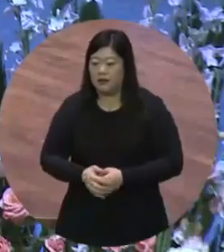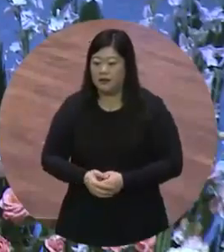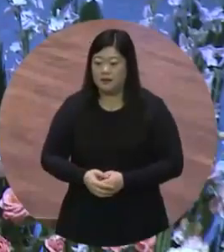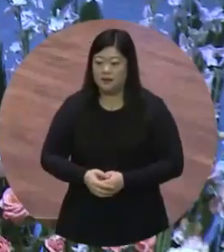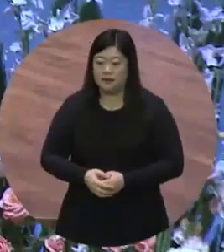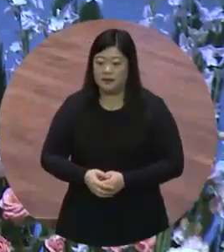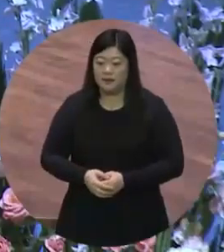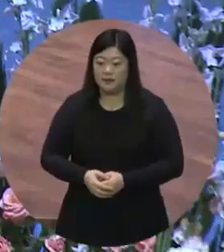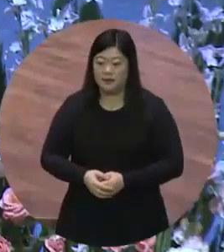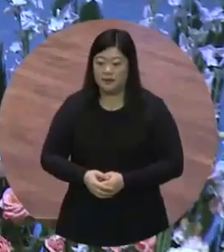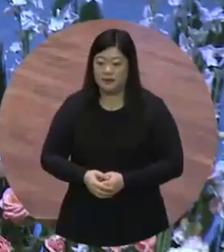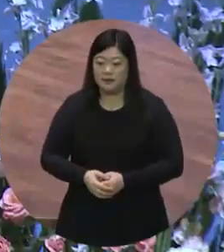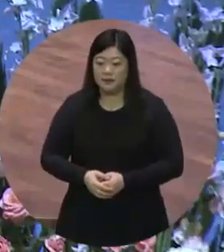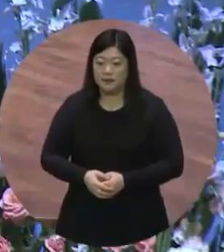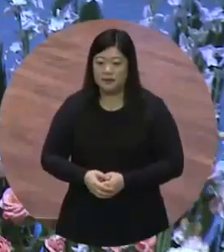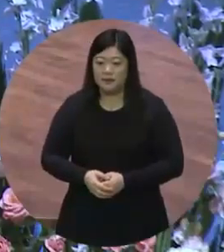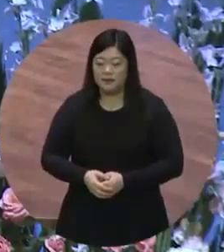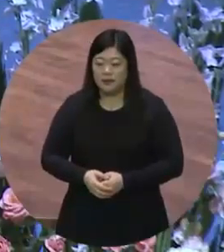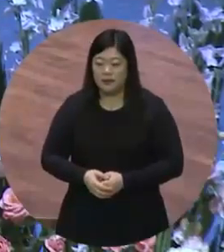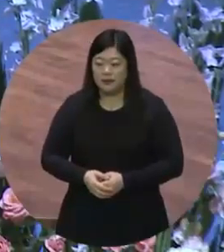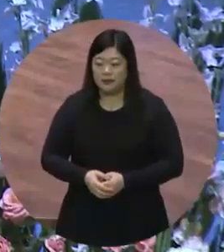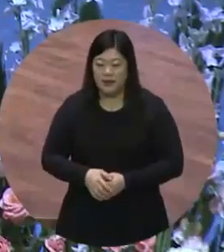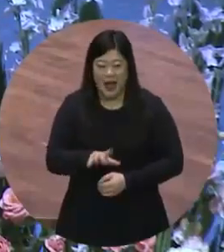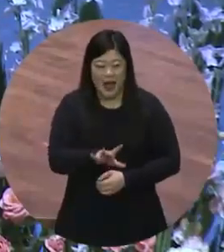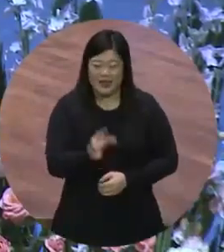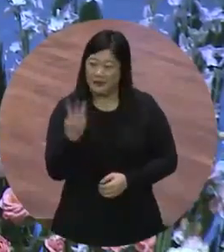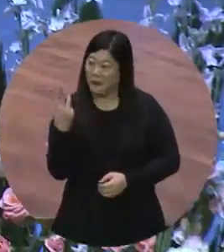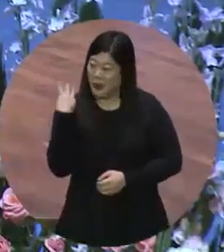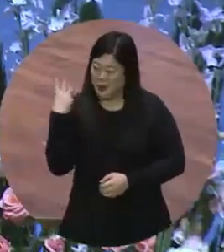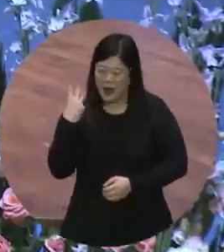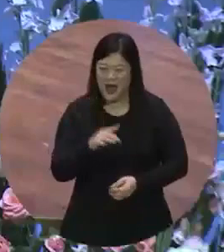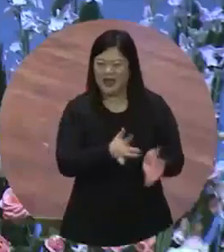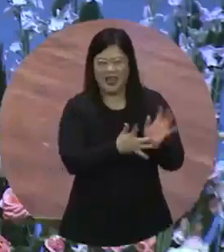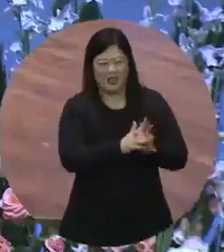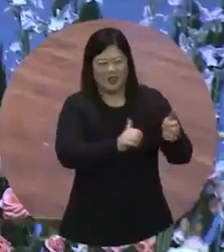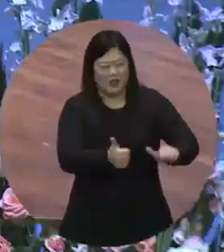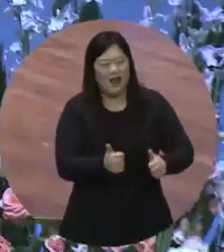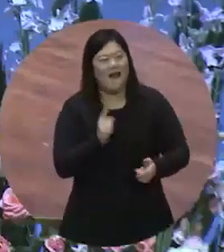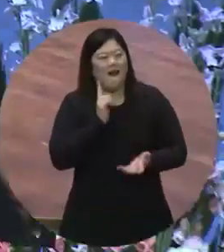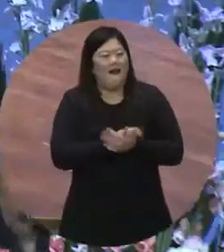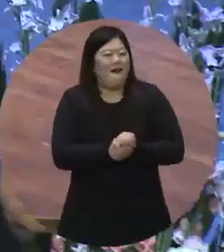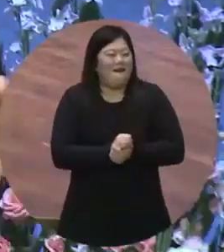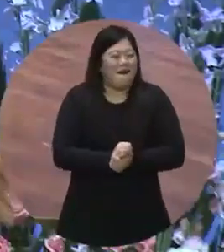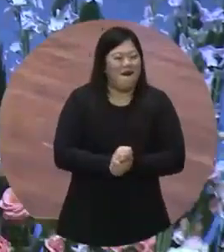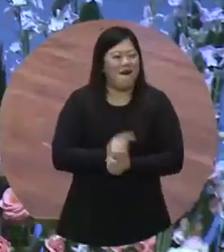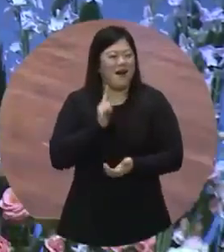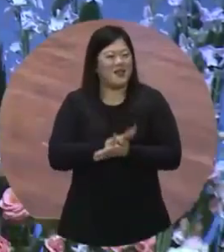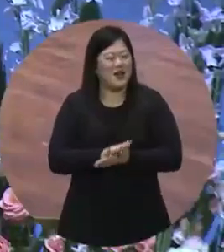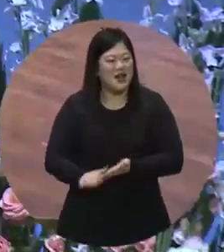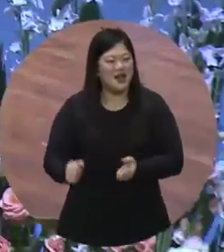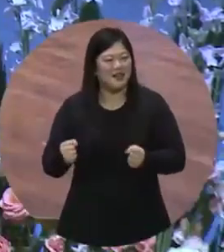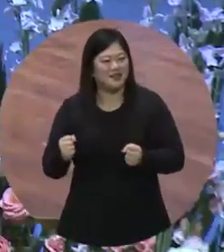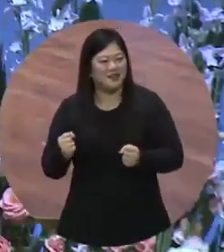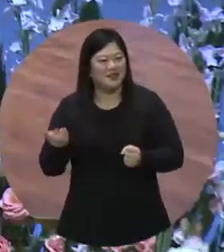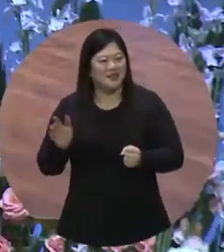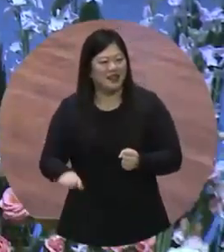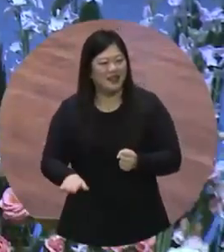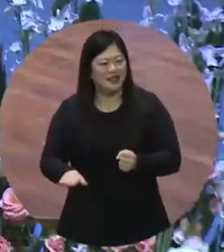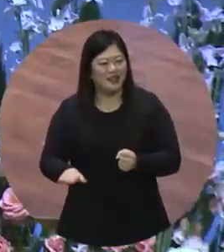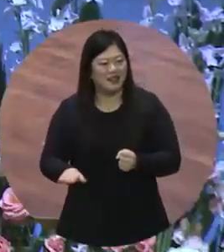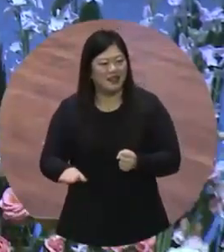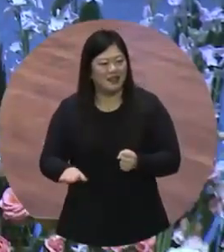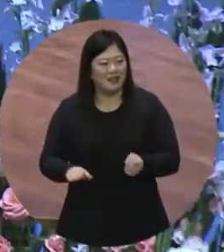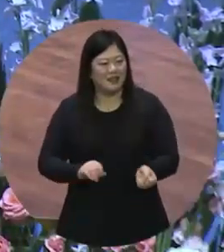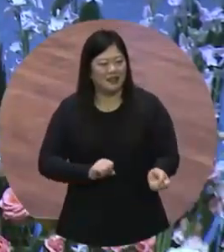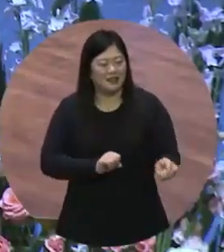그러니까 막 이거 뭐 제사장부터 시작해서 뭐 전부 다 숨기기에 급급한 거 예수 부활한 게 아니고 다